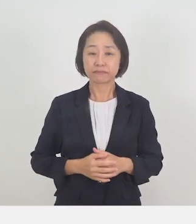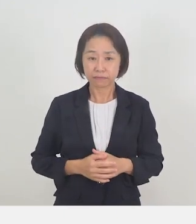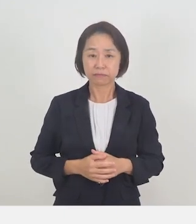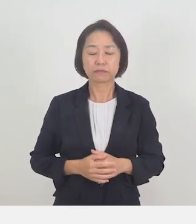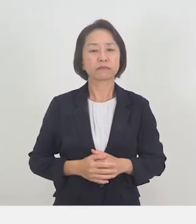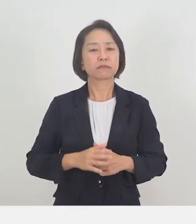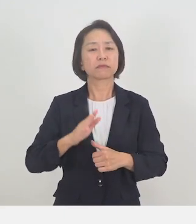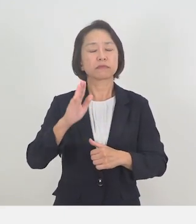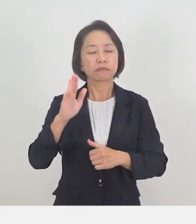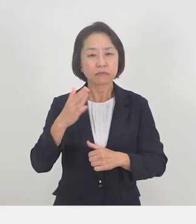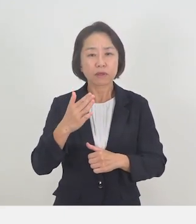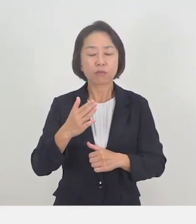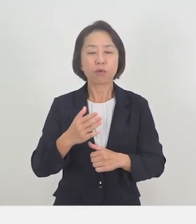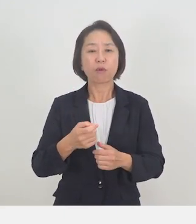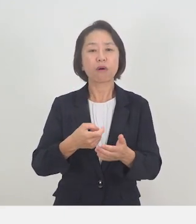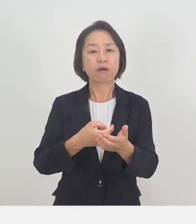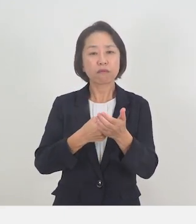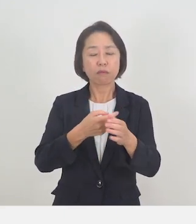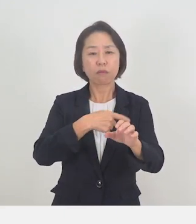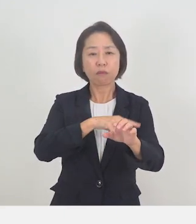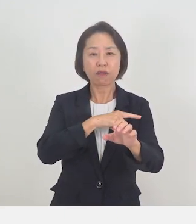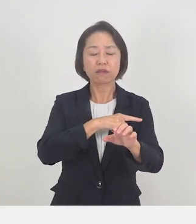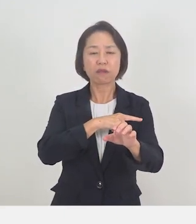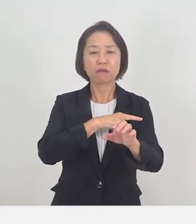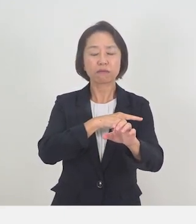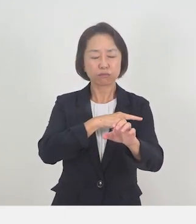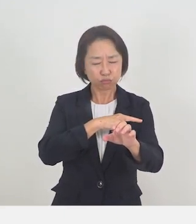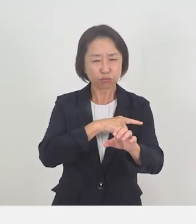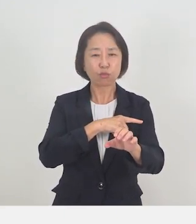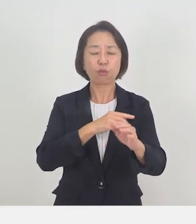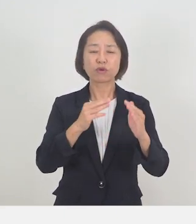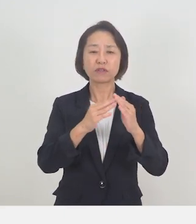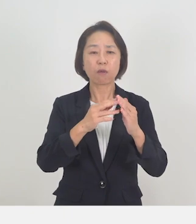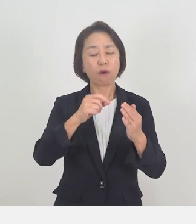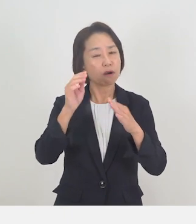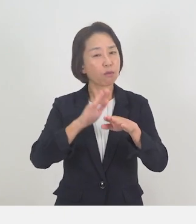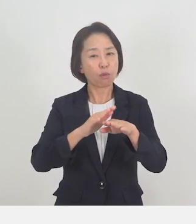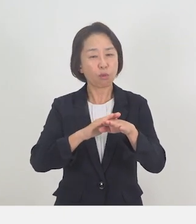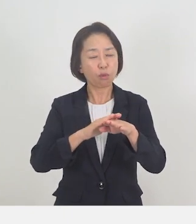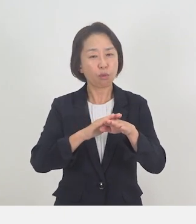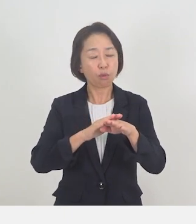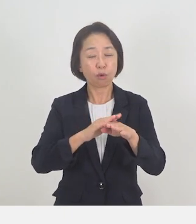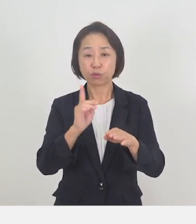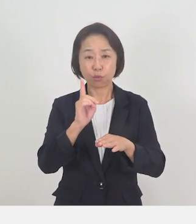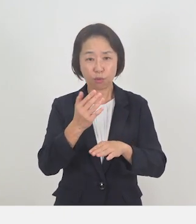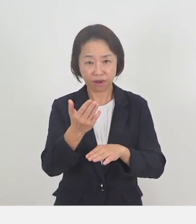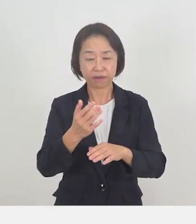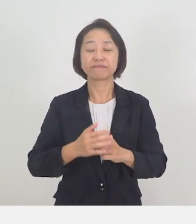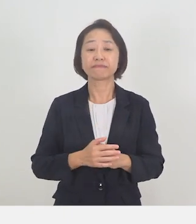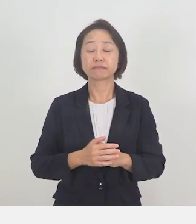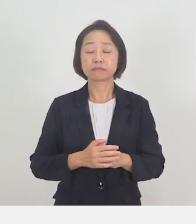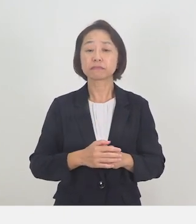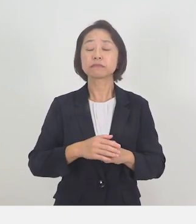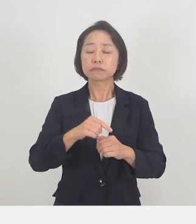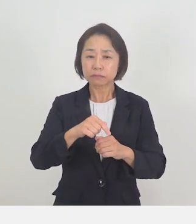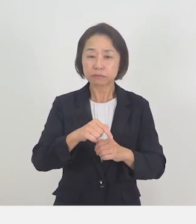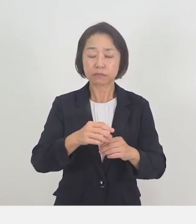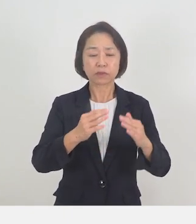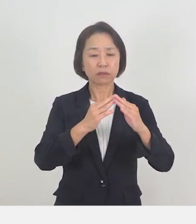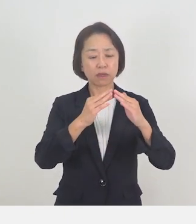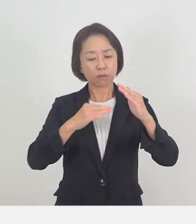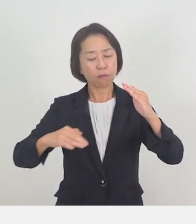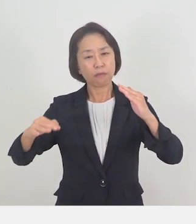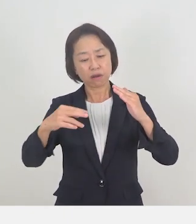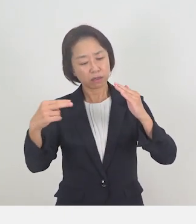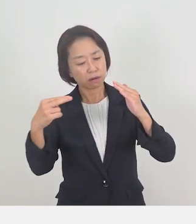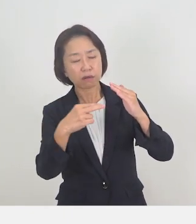ただしそうした省エネ性能の高い家をどのように選ぶことができるのでしょうか省エネ性能は建築物の外観等から